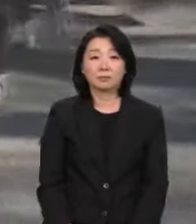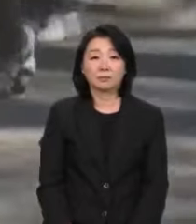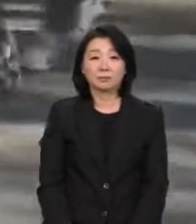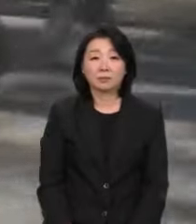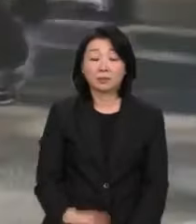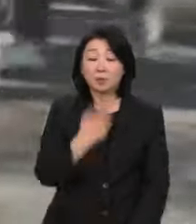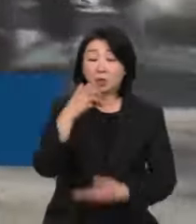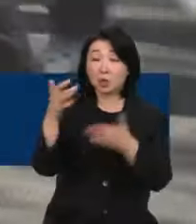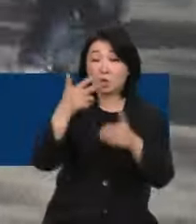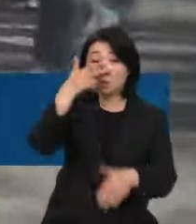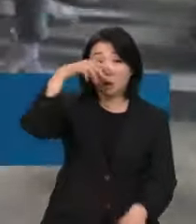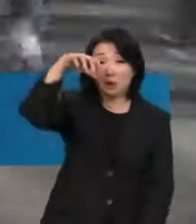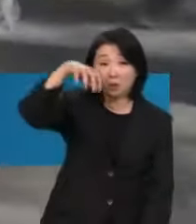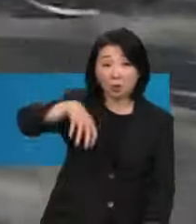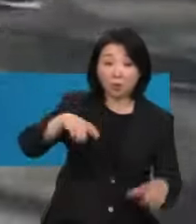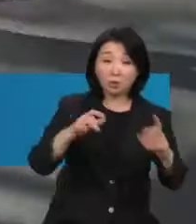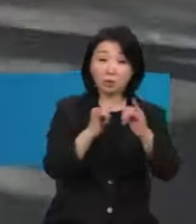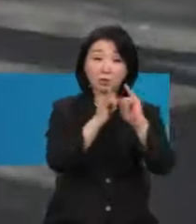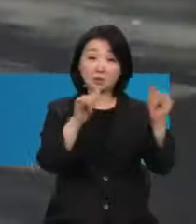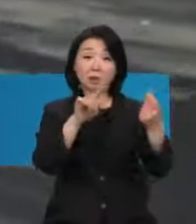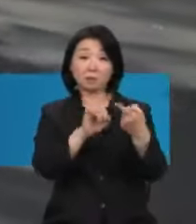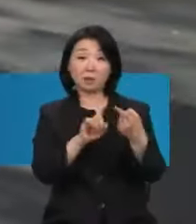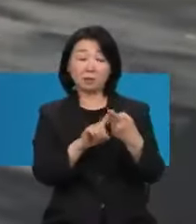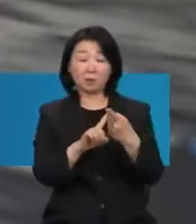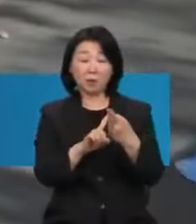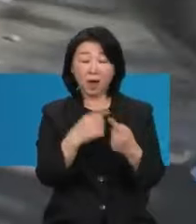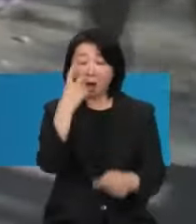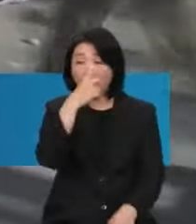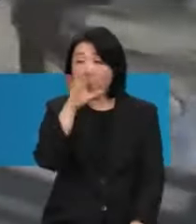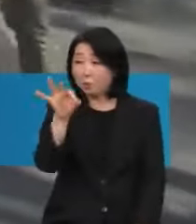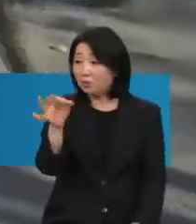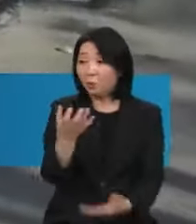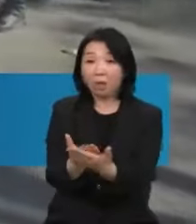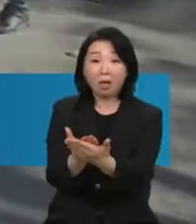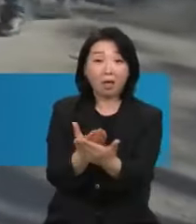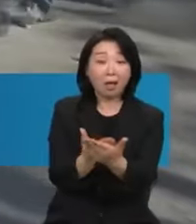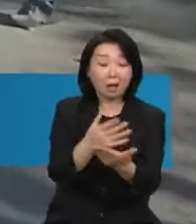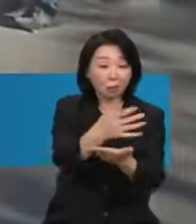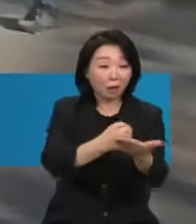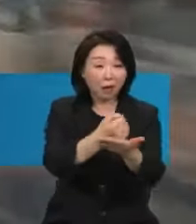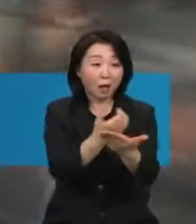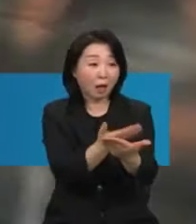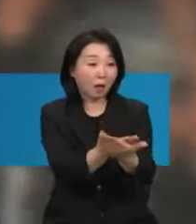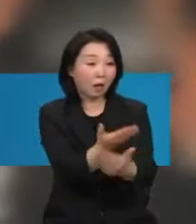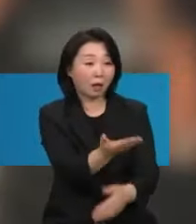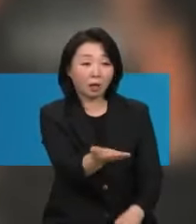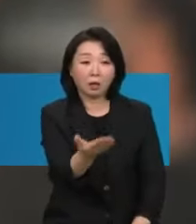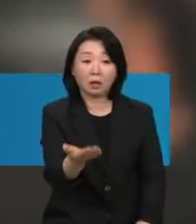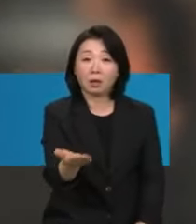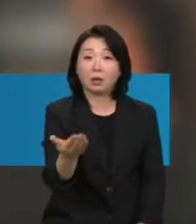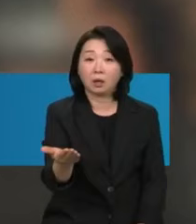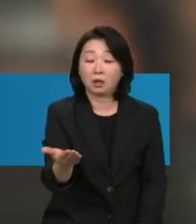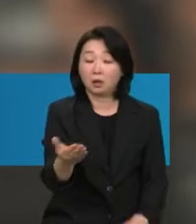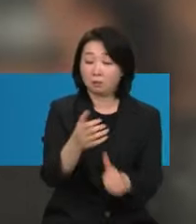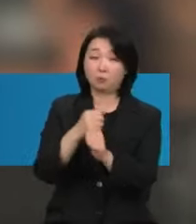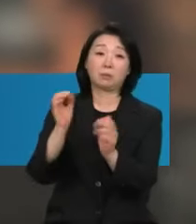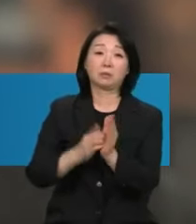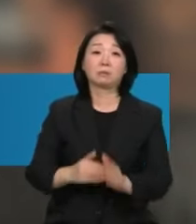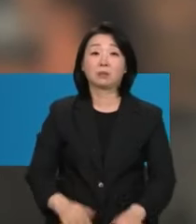경기도 평택에서 지역 상인들을 상대로 보호비를 걷겠다며 돈을 가로채운 조직폭력배가 무더기로 경찰에